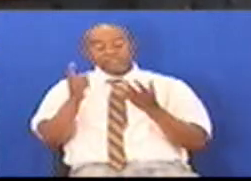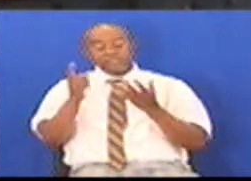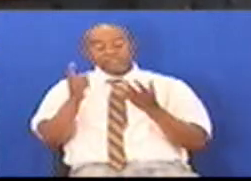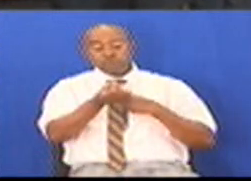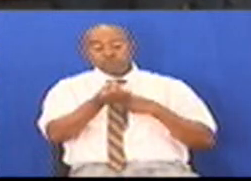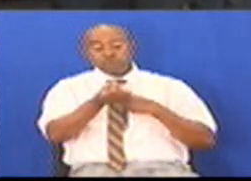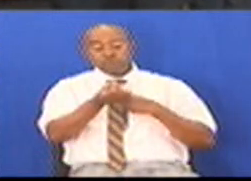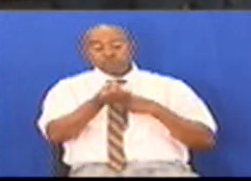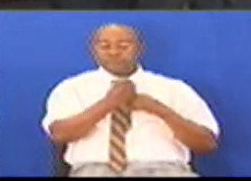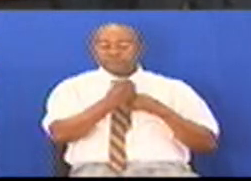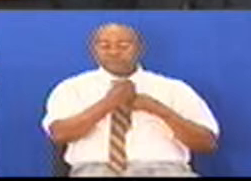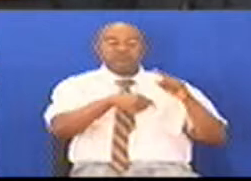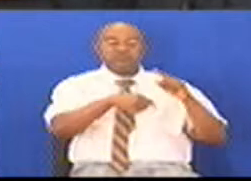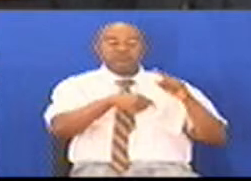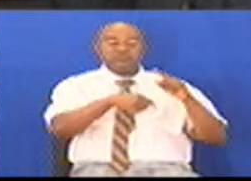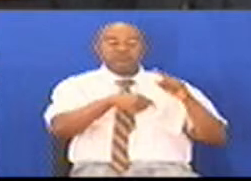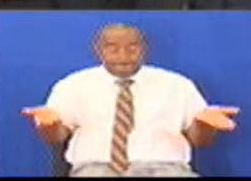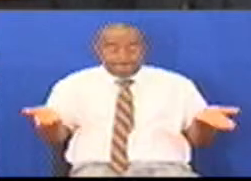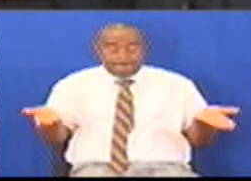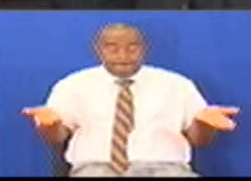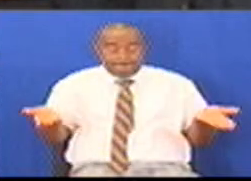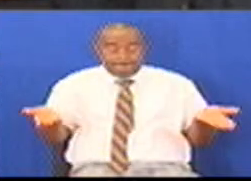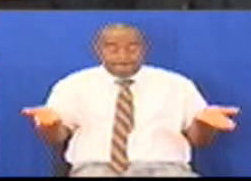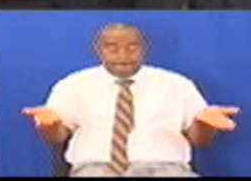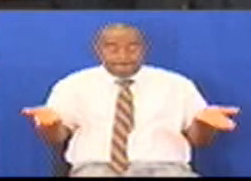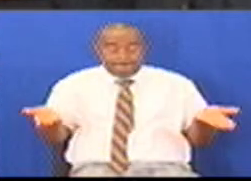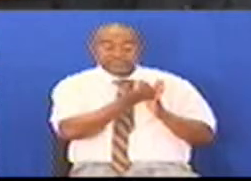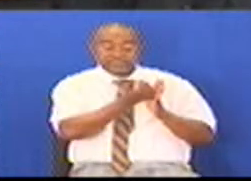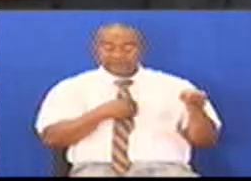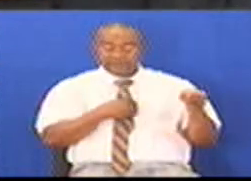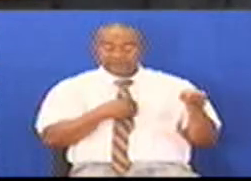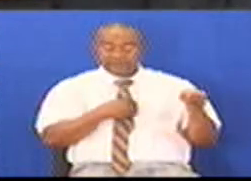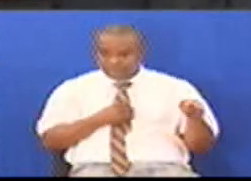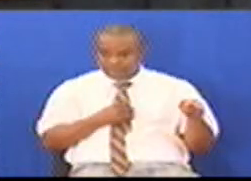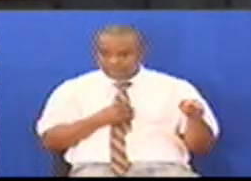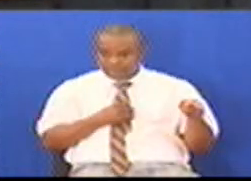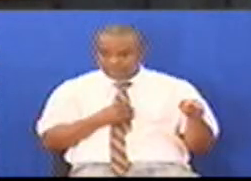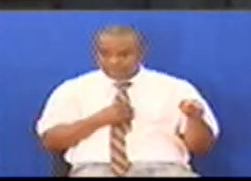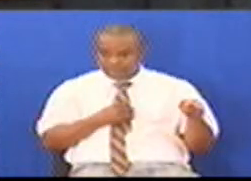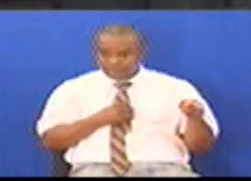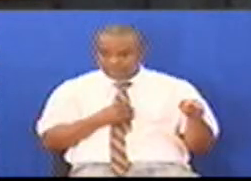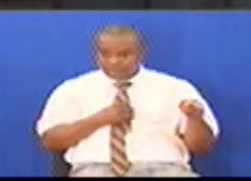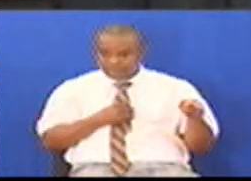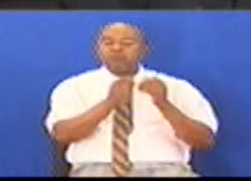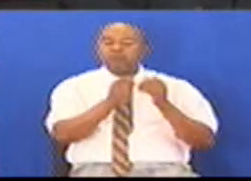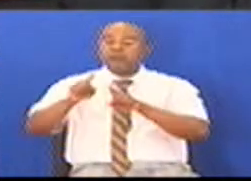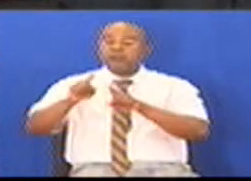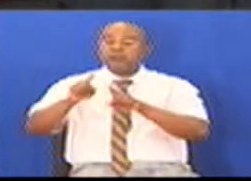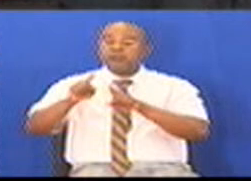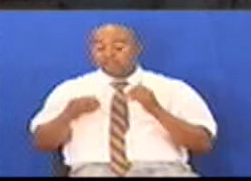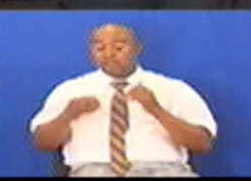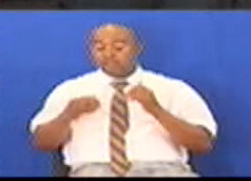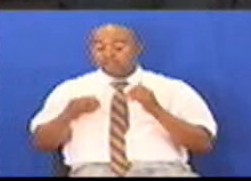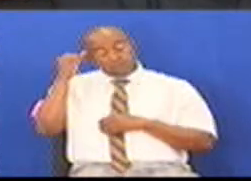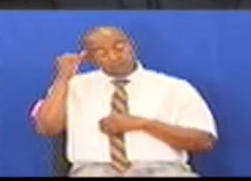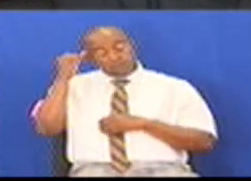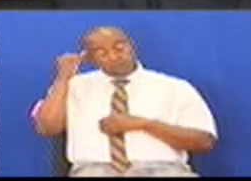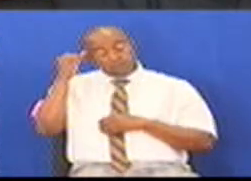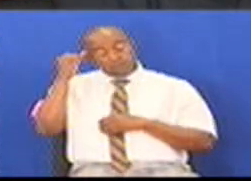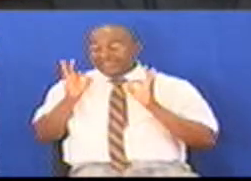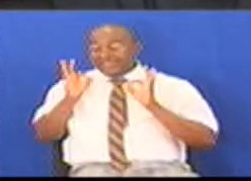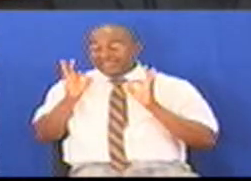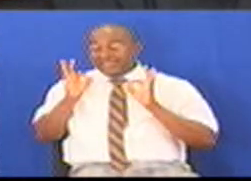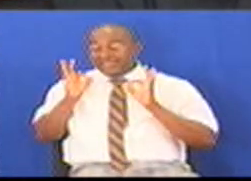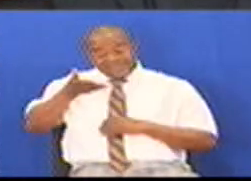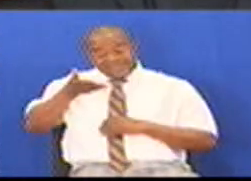fedha za miradi ya maendeleo kutoka kwa sekta binafsi kwa sababu mbalimbali. Kamati inaishauri serikali kutumia utaratibu